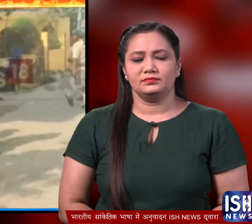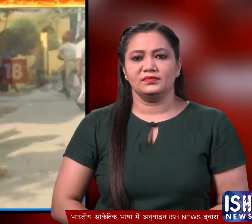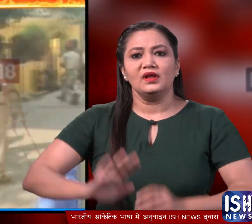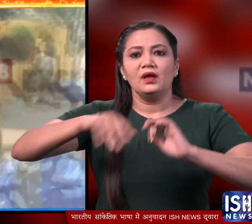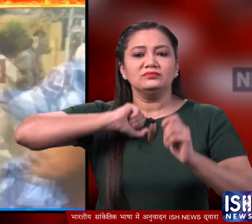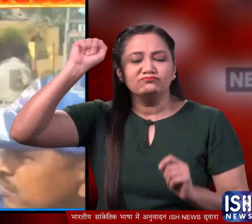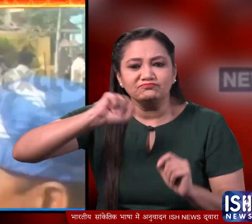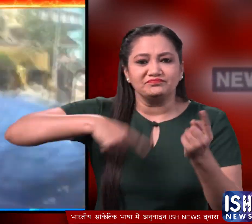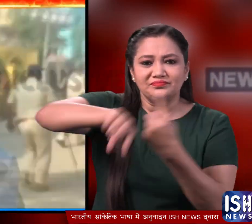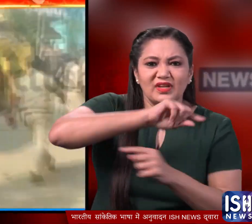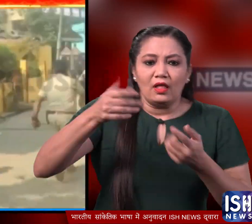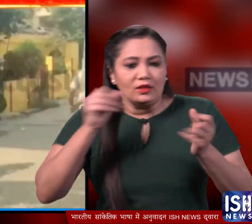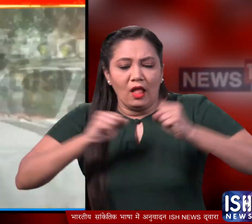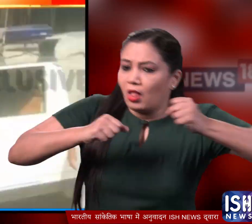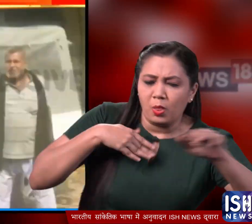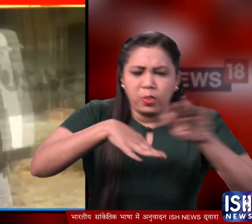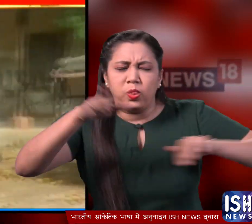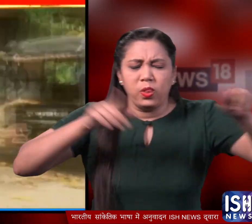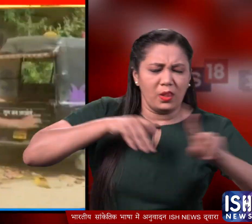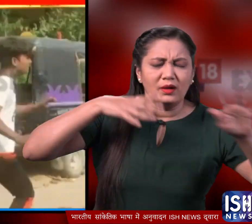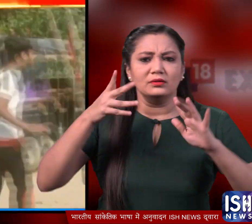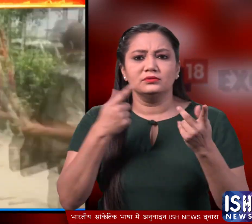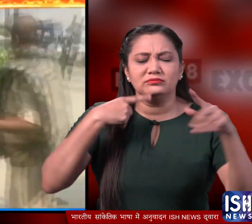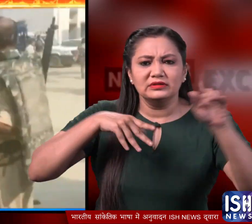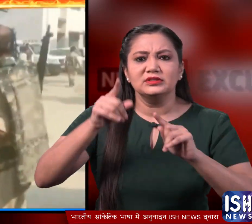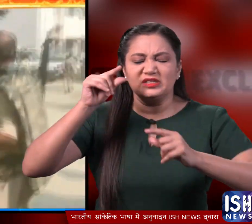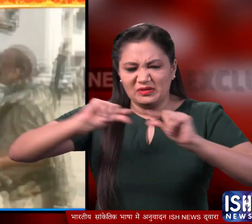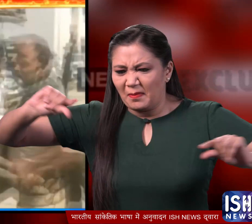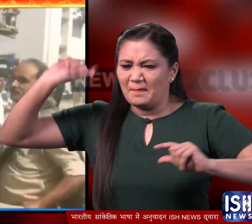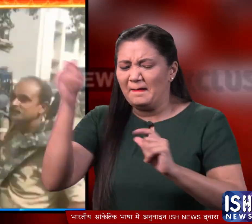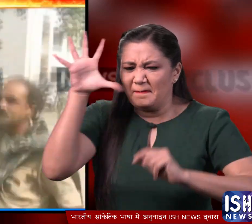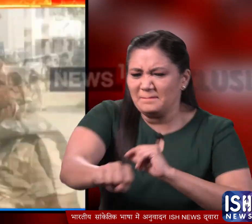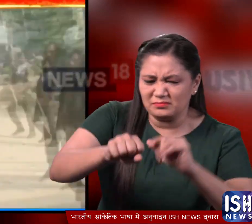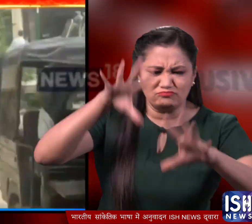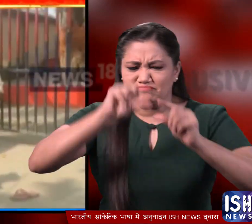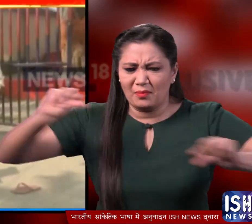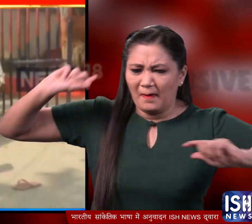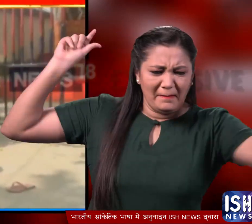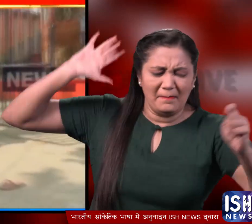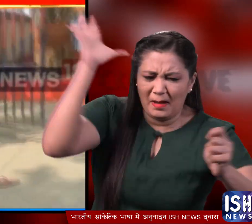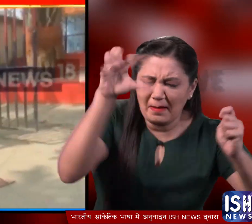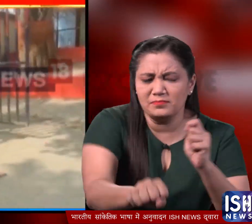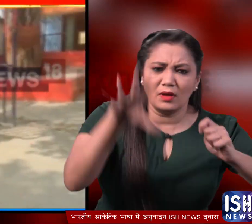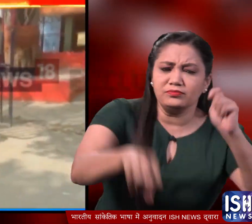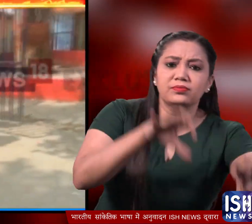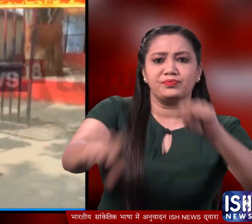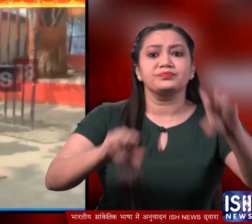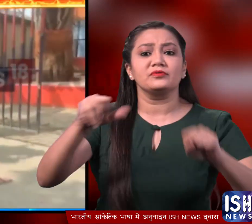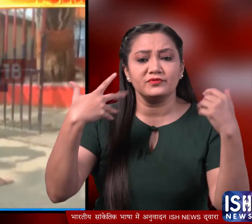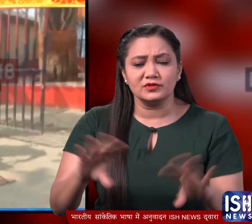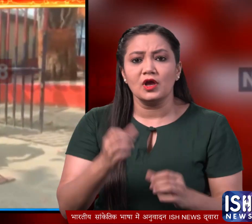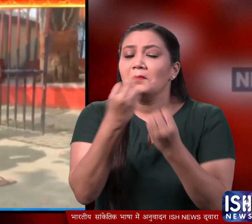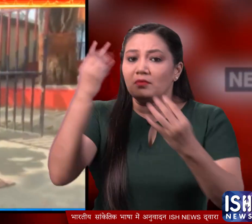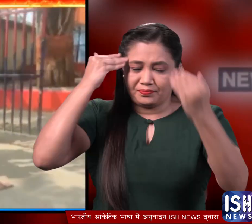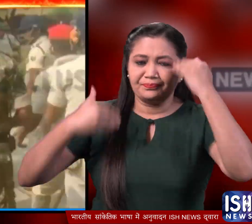پھر تو پردرشن کاریوں کے بیچ بھگدر مج گئی اور پولیس نے کچھ لوگوں کو کھدیڑ کھدیڑ کر پکڑنا شروع کر دیا بھگدر اور لاتھی چارج کی وجہ سے